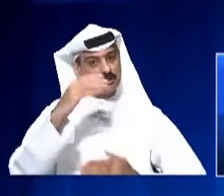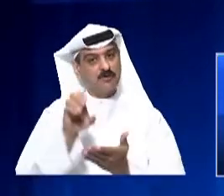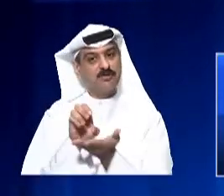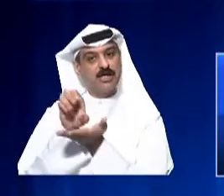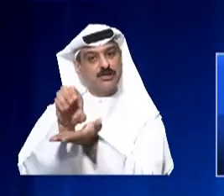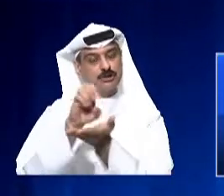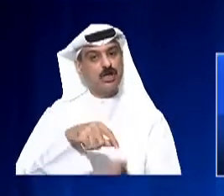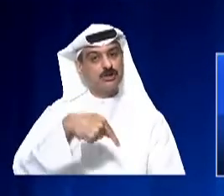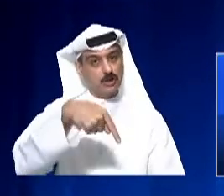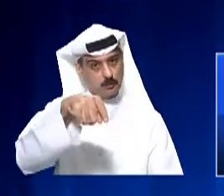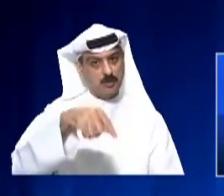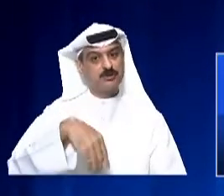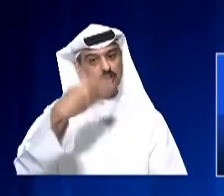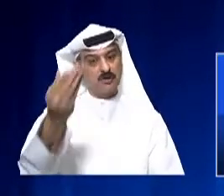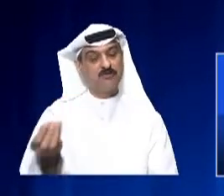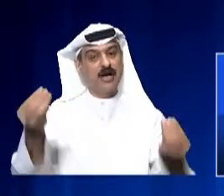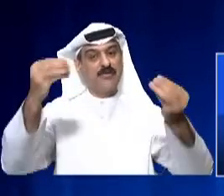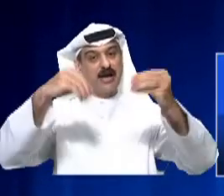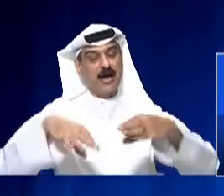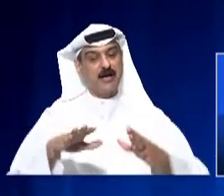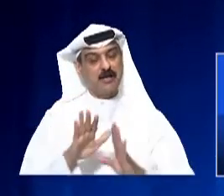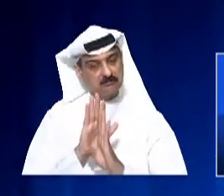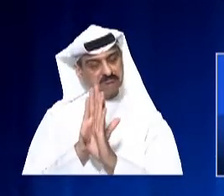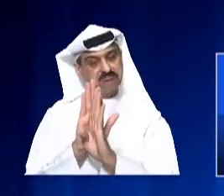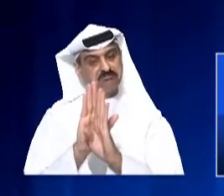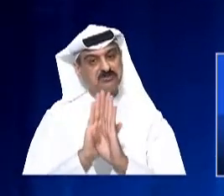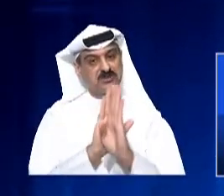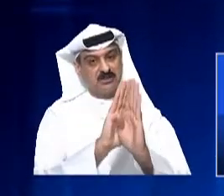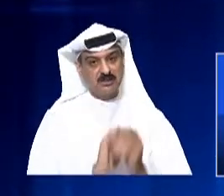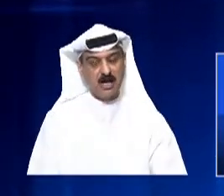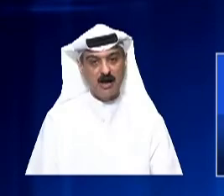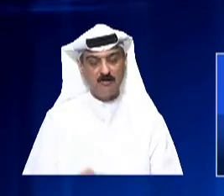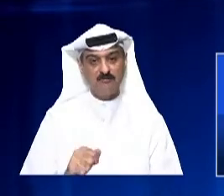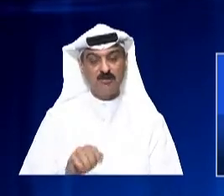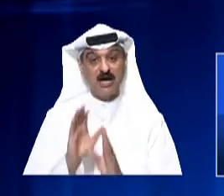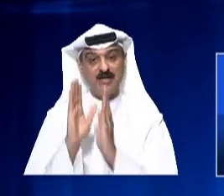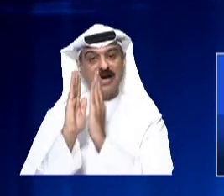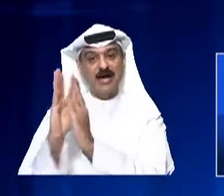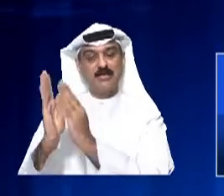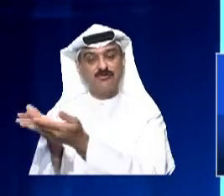مستقبلا لتكون أكثر تأثيرا وإسهاما في القطاع المصرفي والمالي.